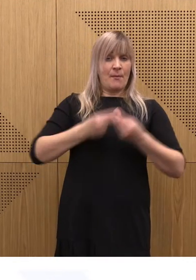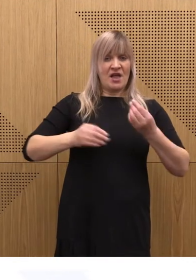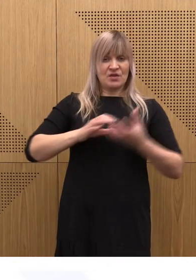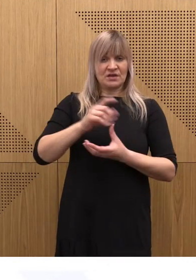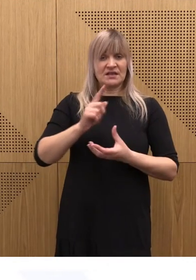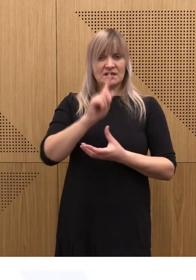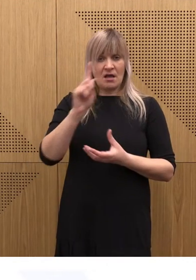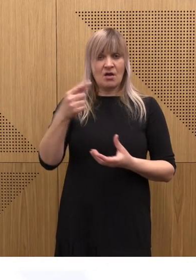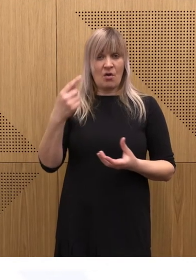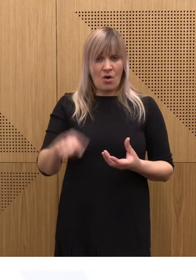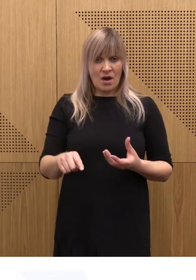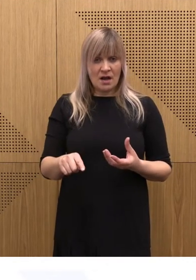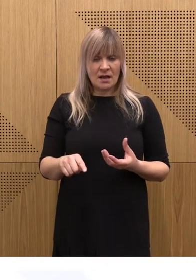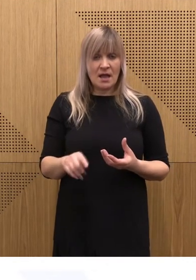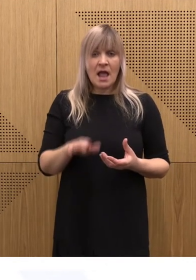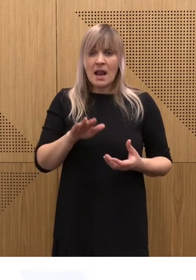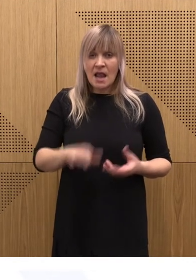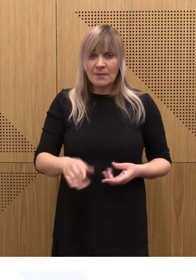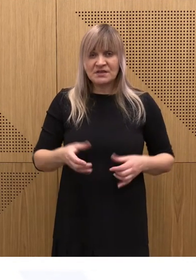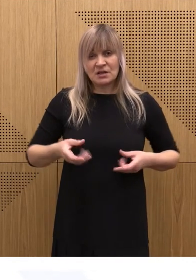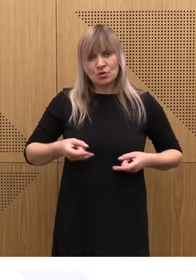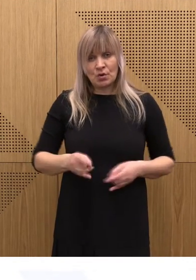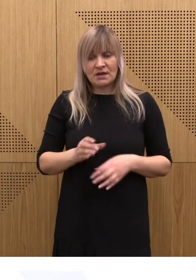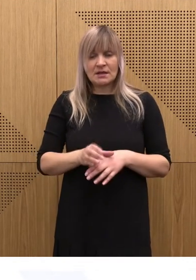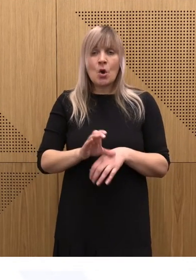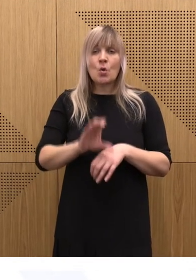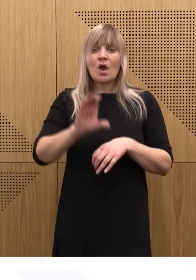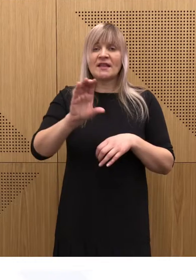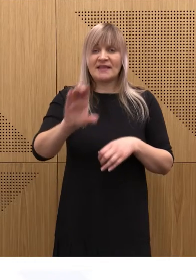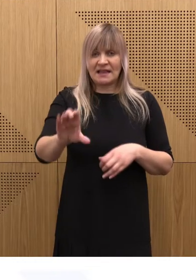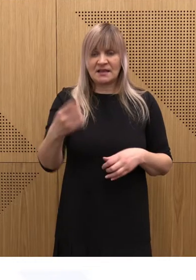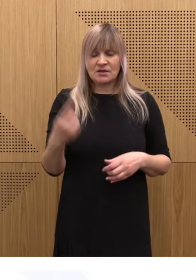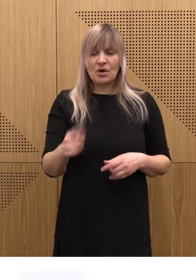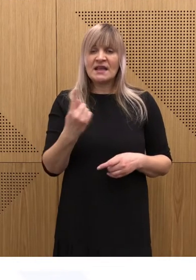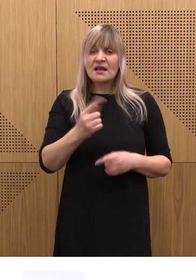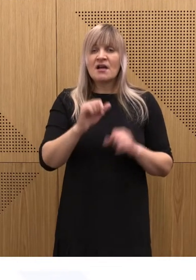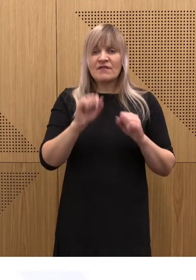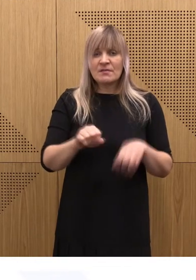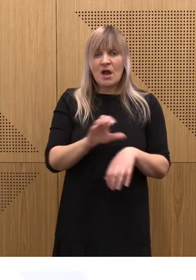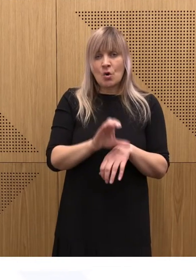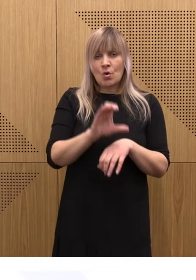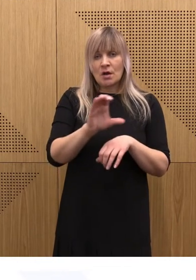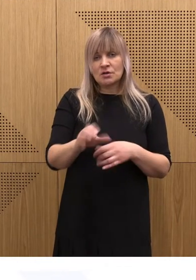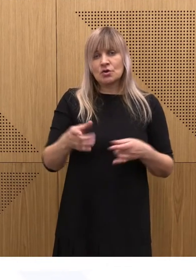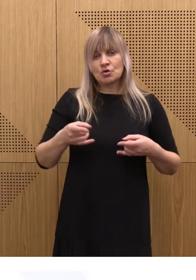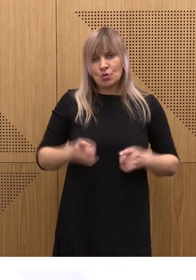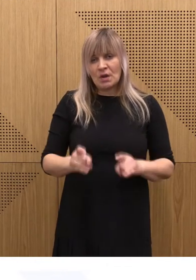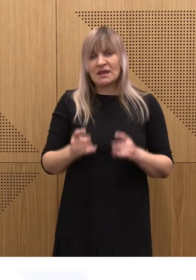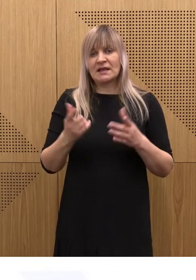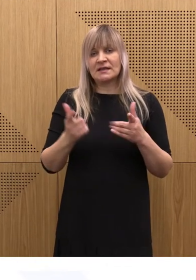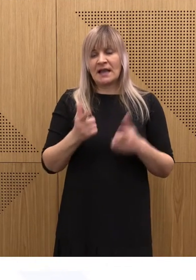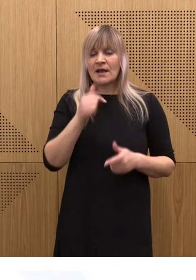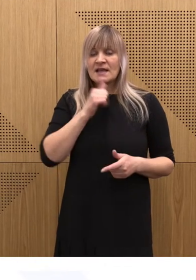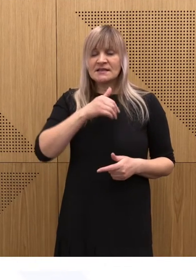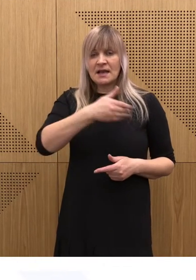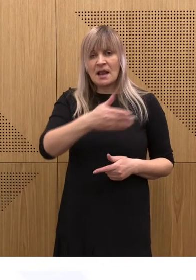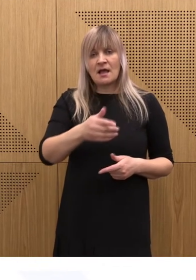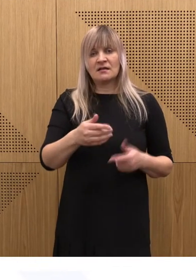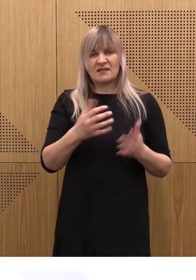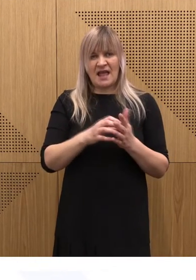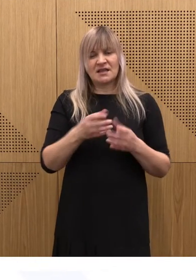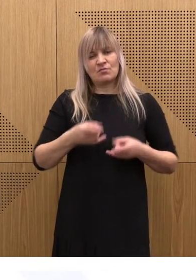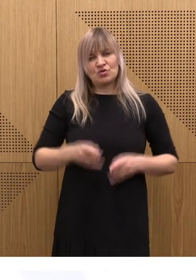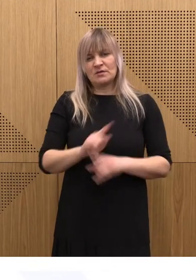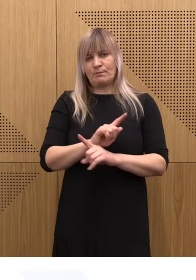kui esimesed lapsed lihtsalt nende sünd siis lükkati edasi ja iga potentsiaalne edasi lükatud sünd on tegelikult Eesti riigile ära jääv